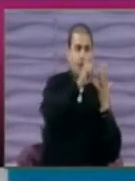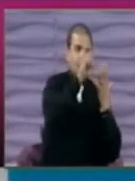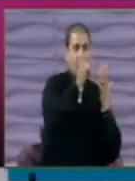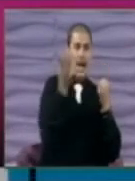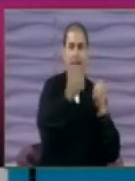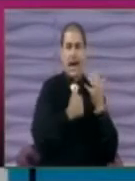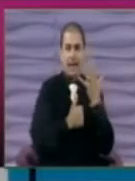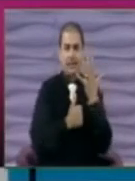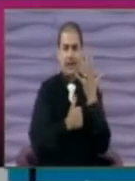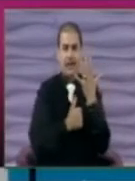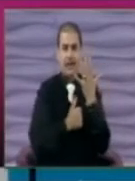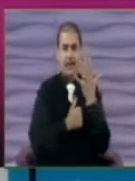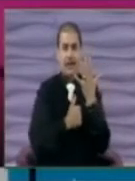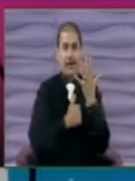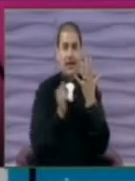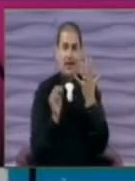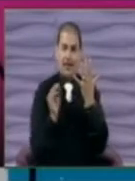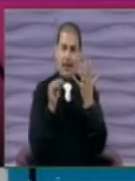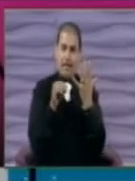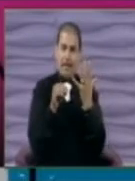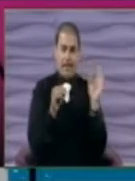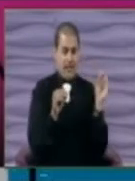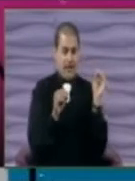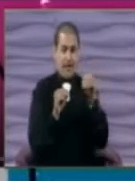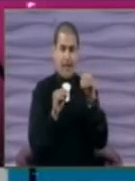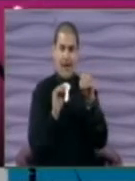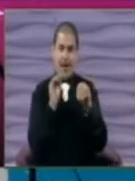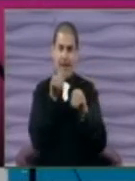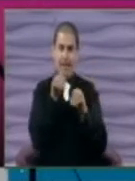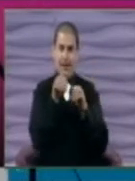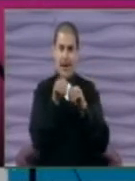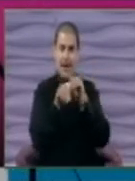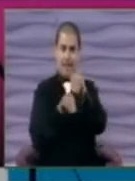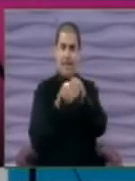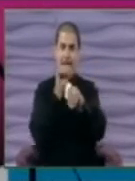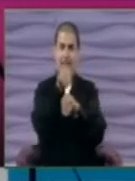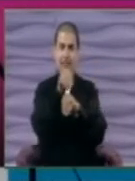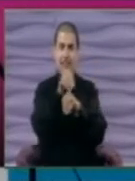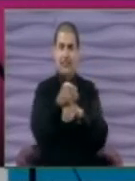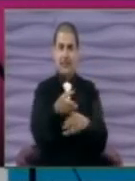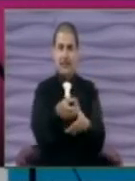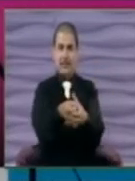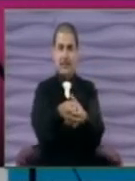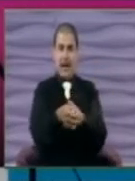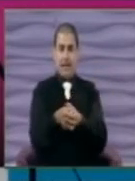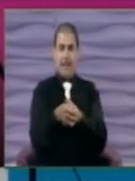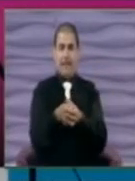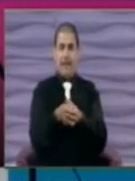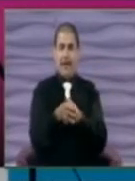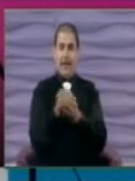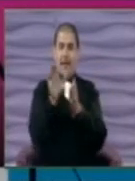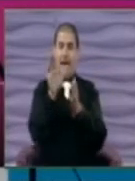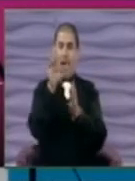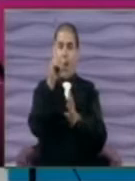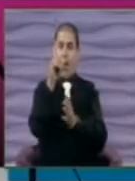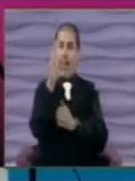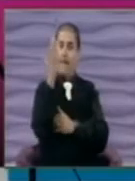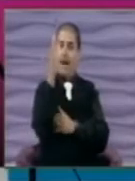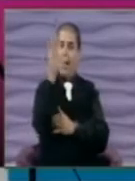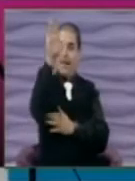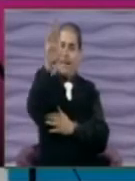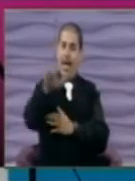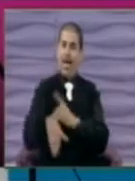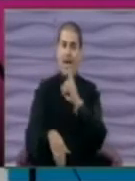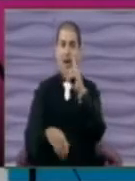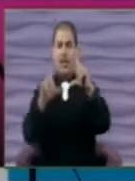اخذناها للفتاه وهي قاعده خلف لحالها مد اجرها، والصوره الثالثه وتسحب حالها. فقامت المصممة ديانا